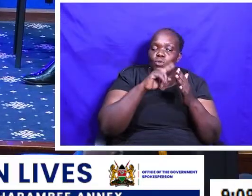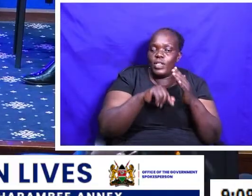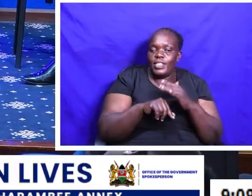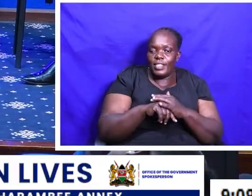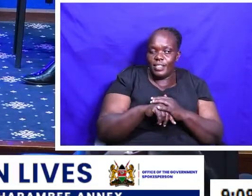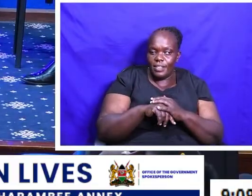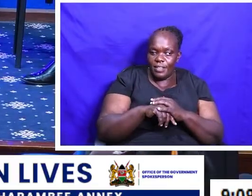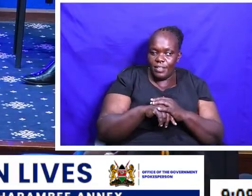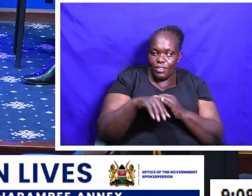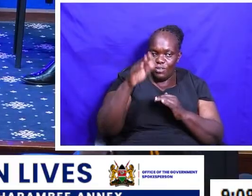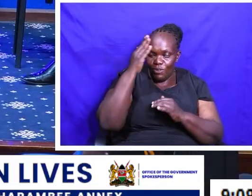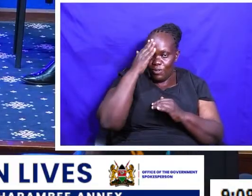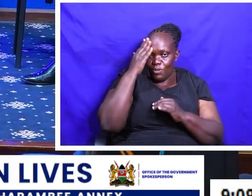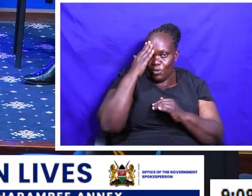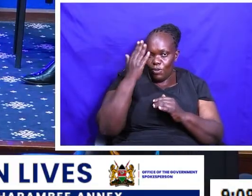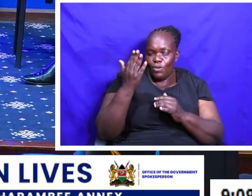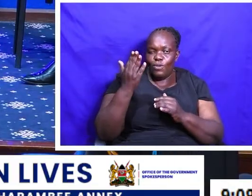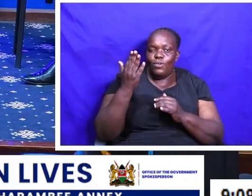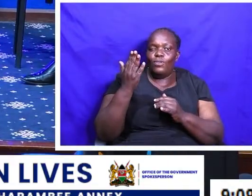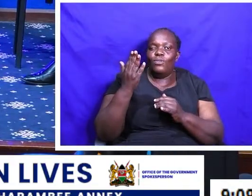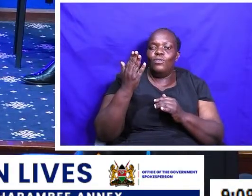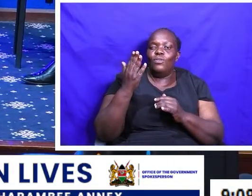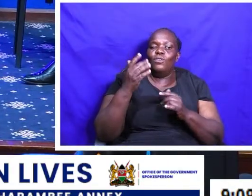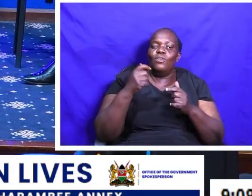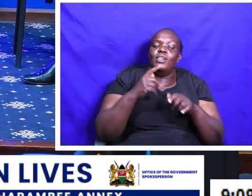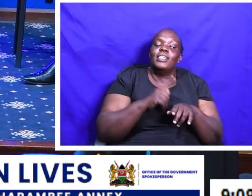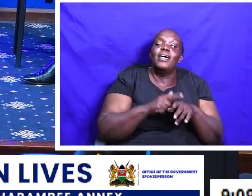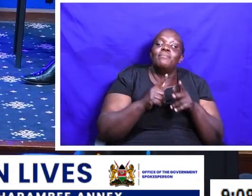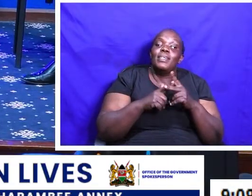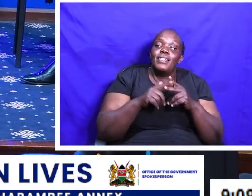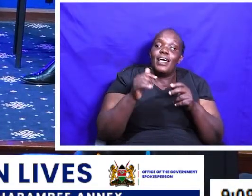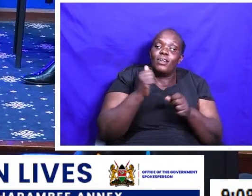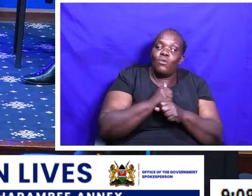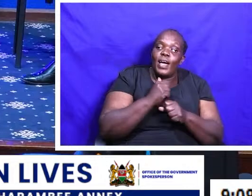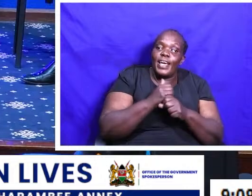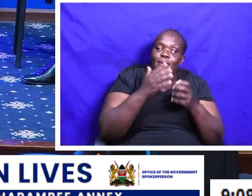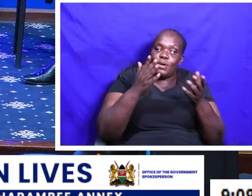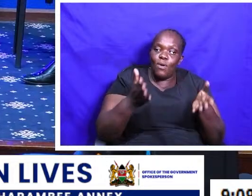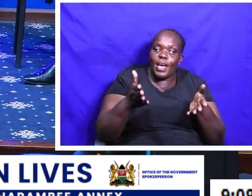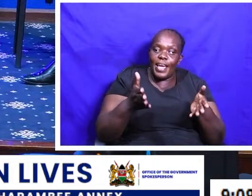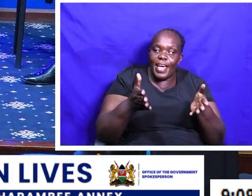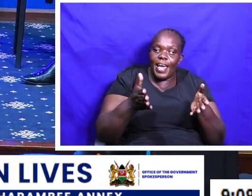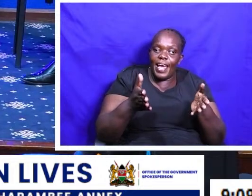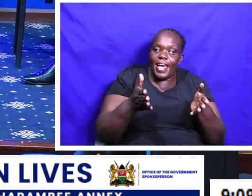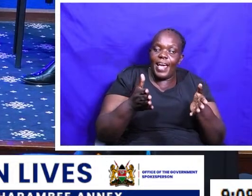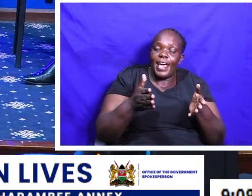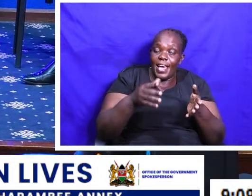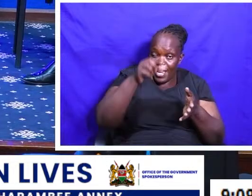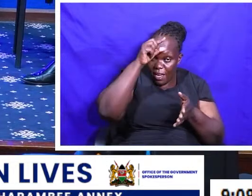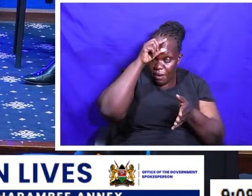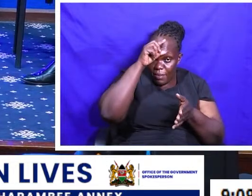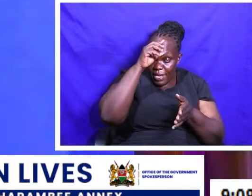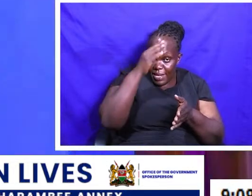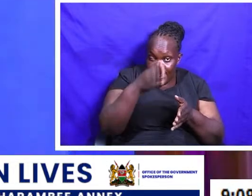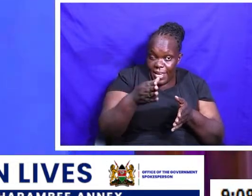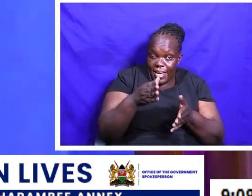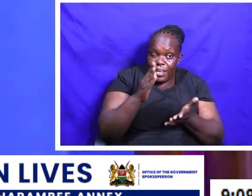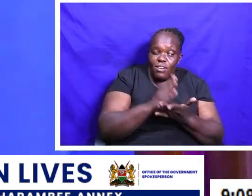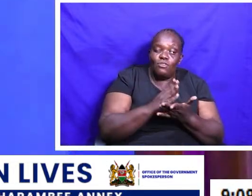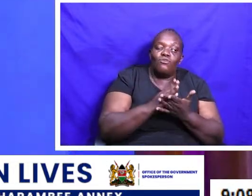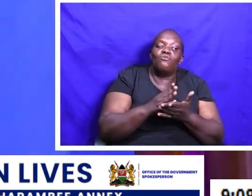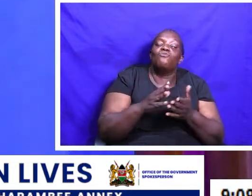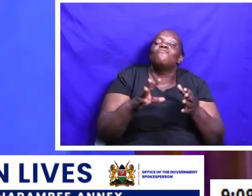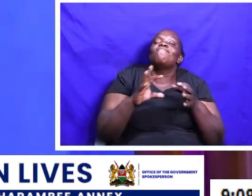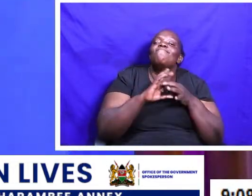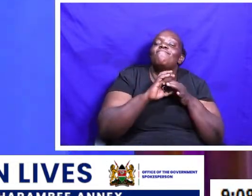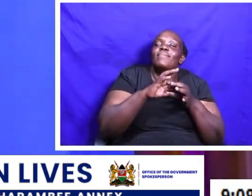shot? You know, since I started working, nikifanya kazi hapa serikali ya